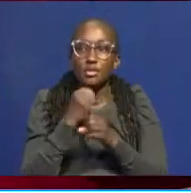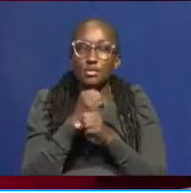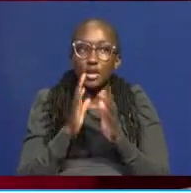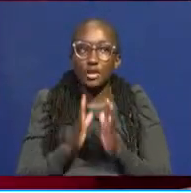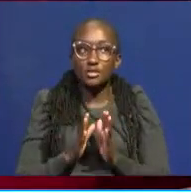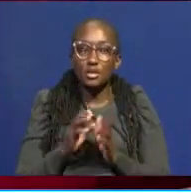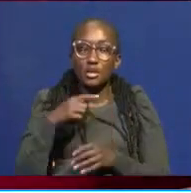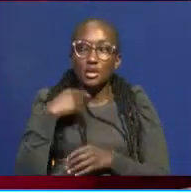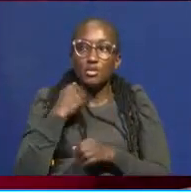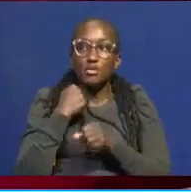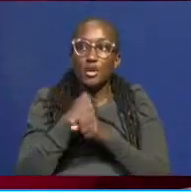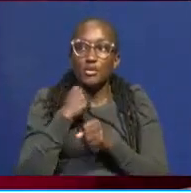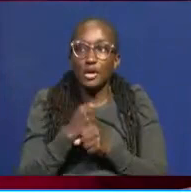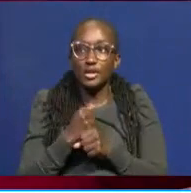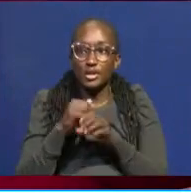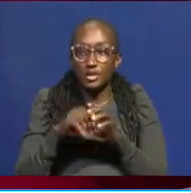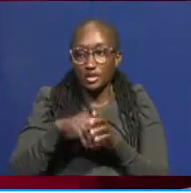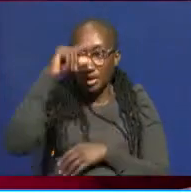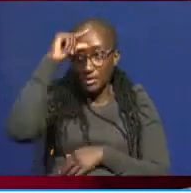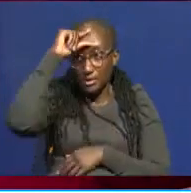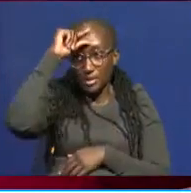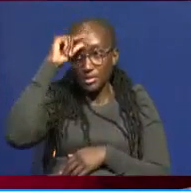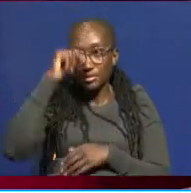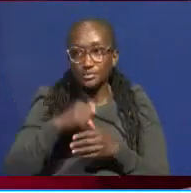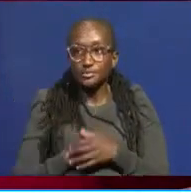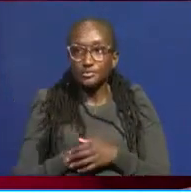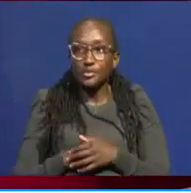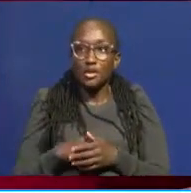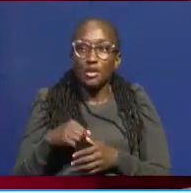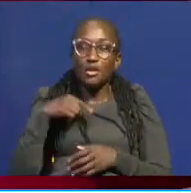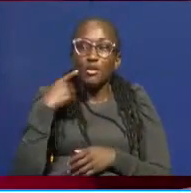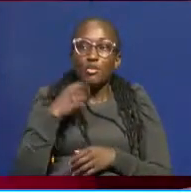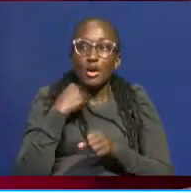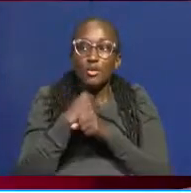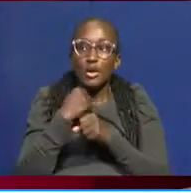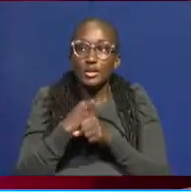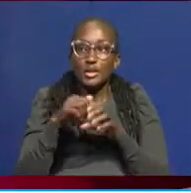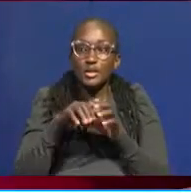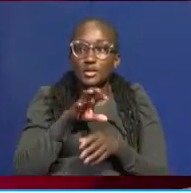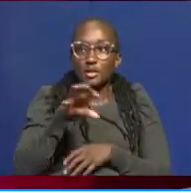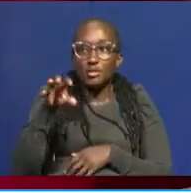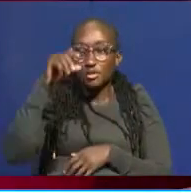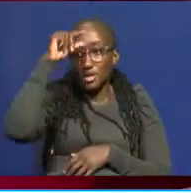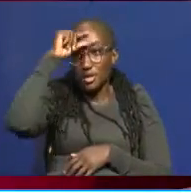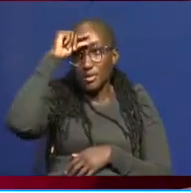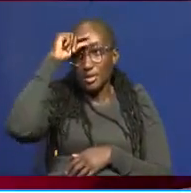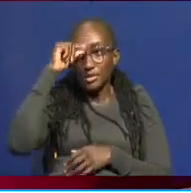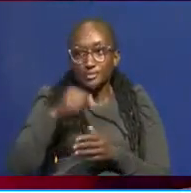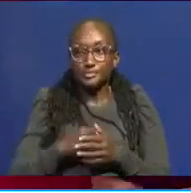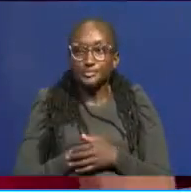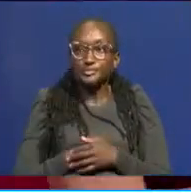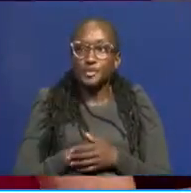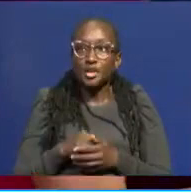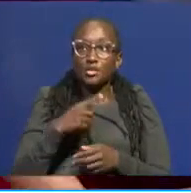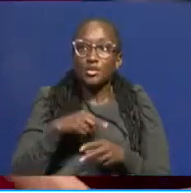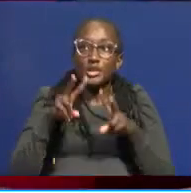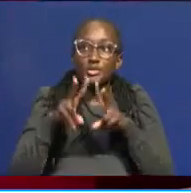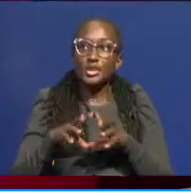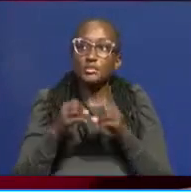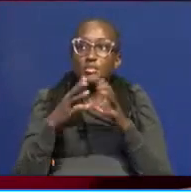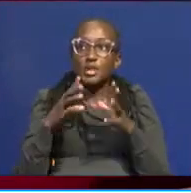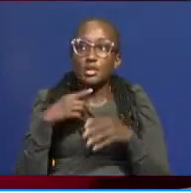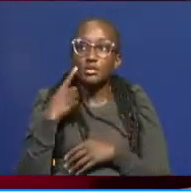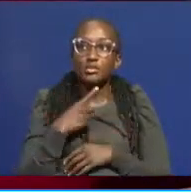wengi wanaofanya kazi katika serikali ama wanaofanya kazi katika county governments, tumeona wengi